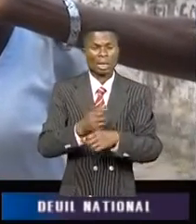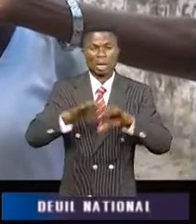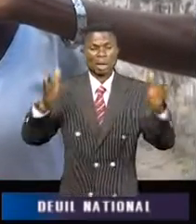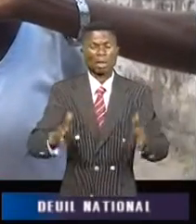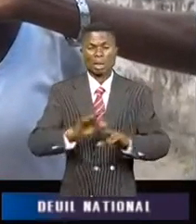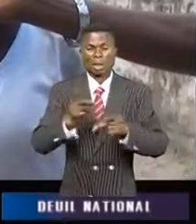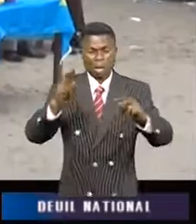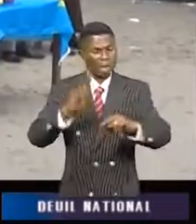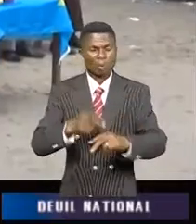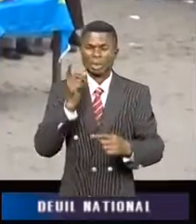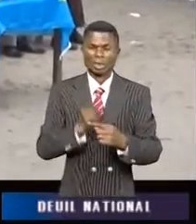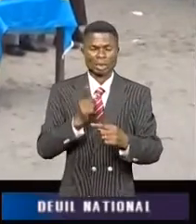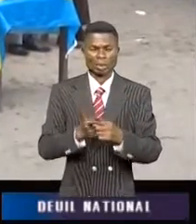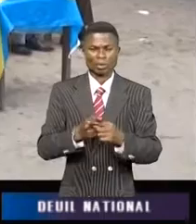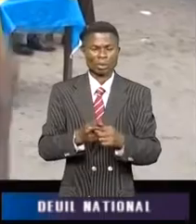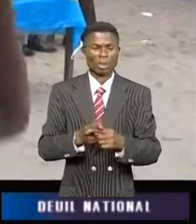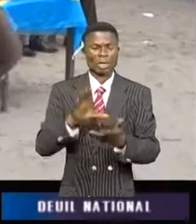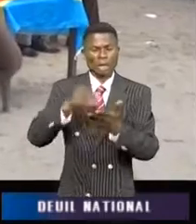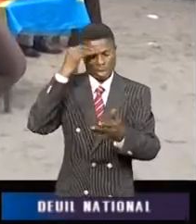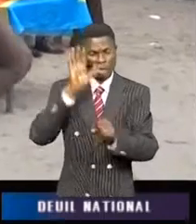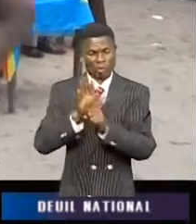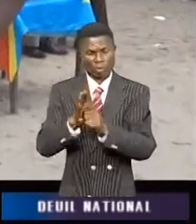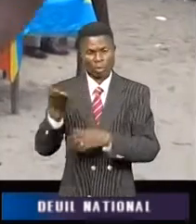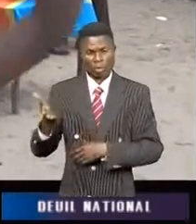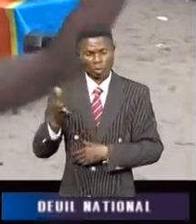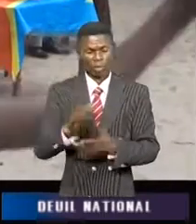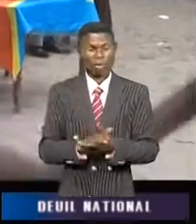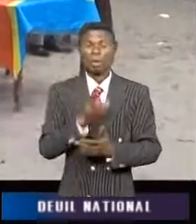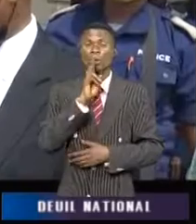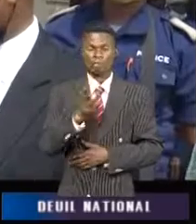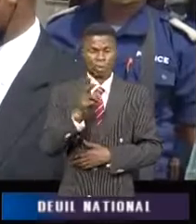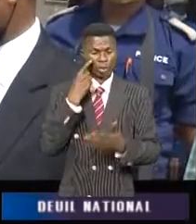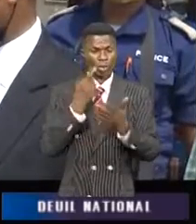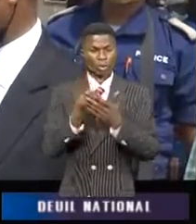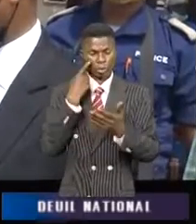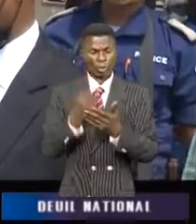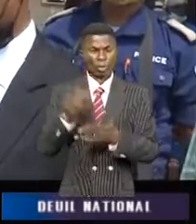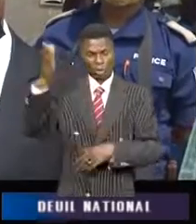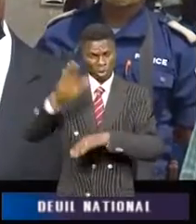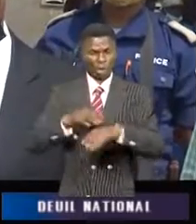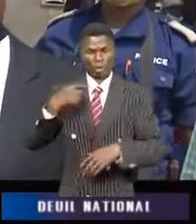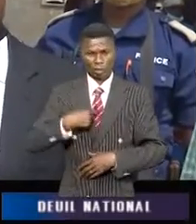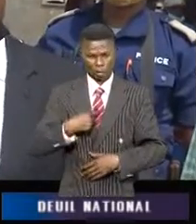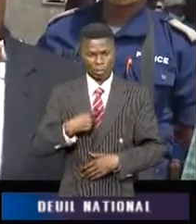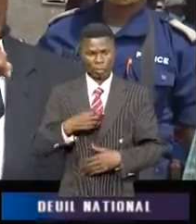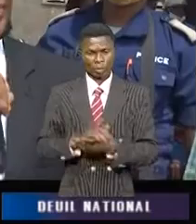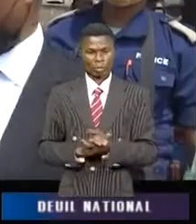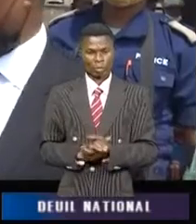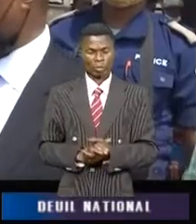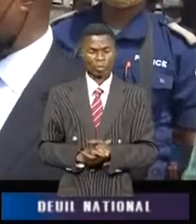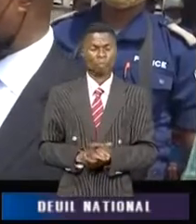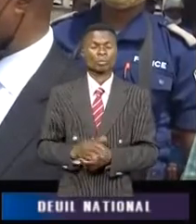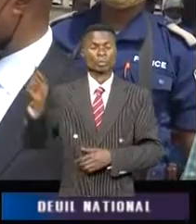places assises pour le grand nombre des élèves. Je commence d'abord par l'éducation, c'est-à-dire remettre des bancs